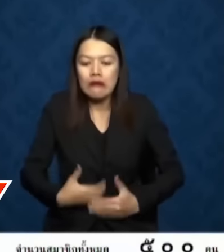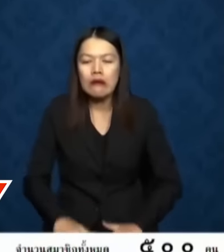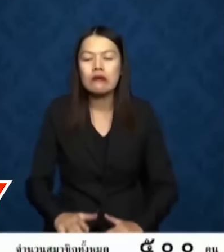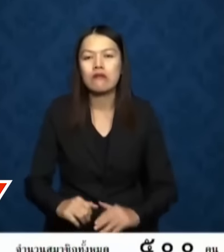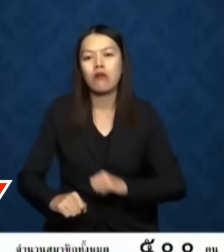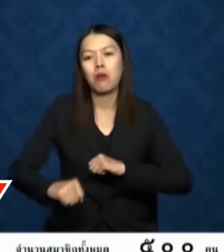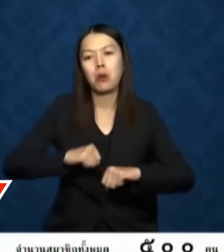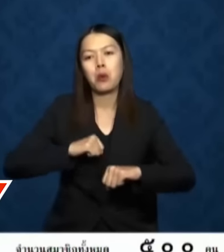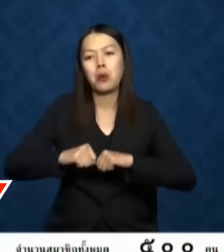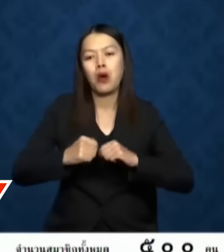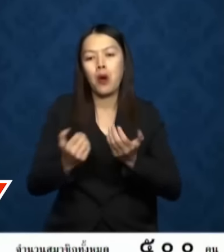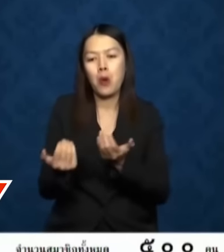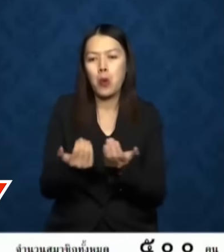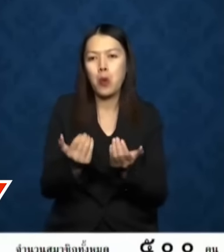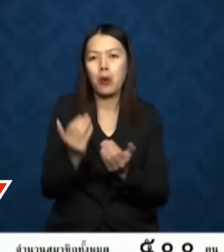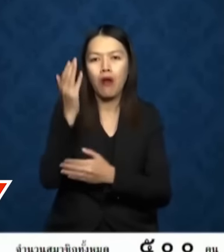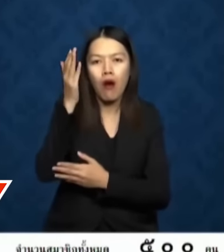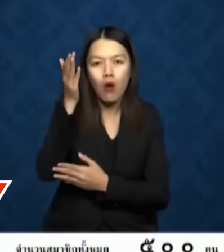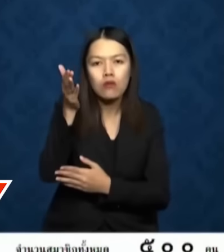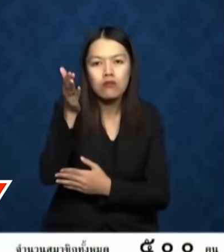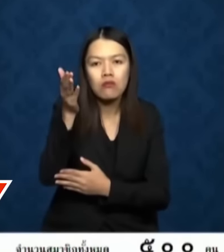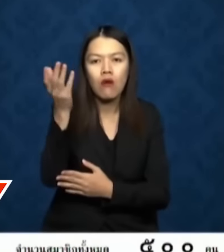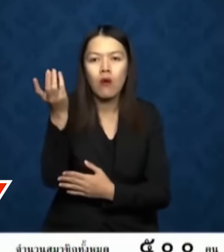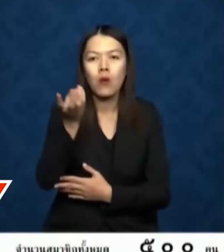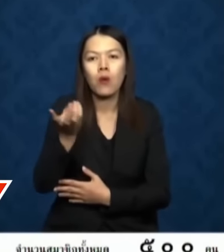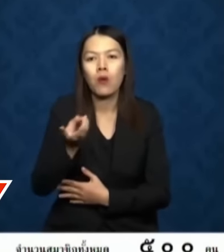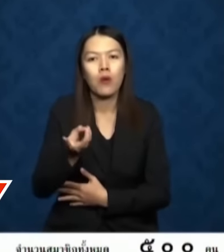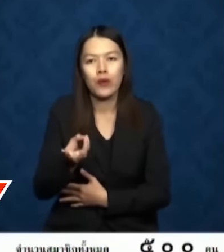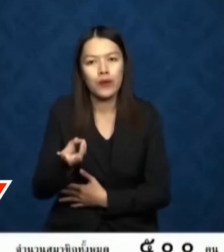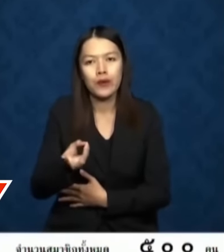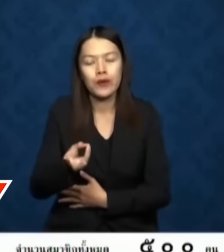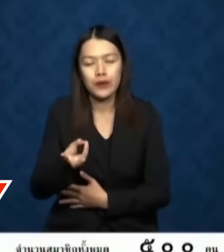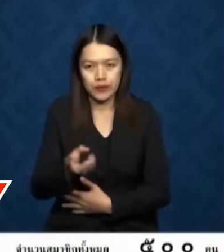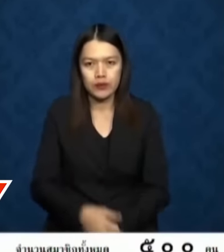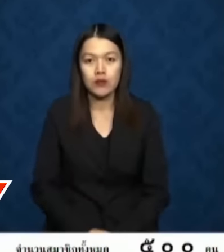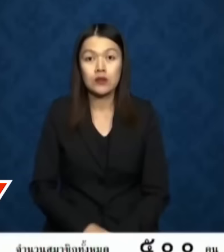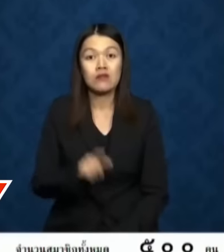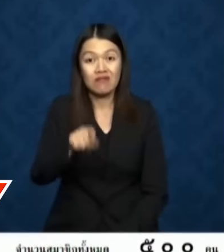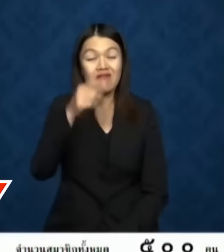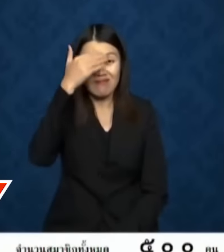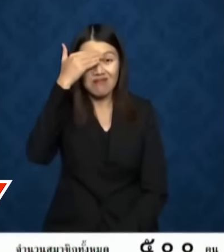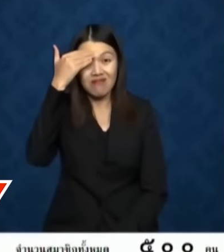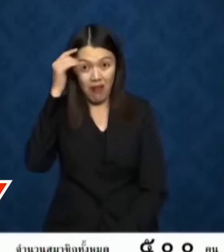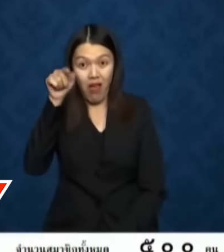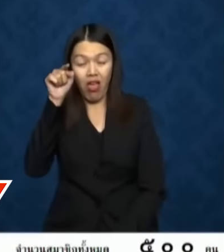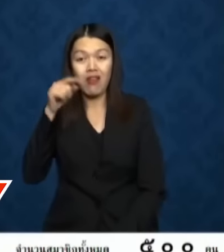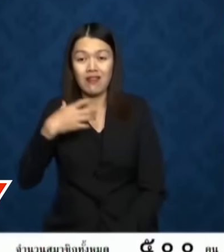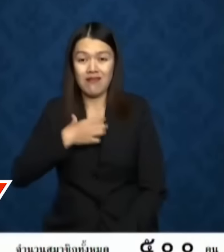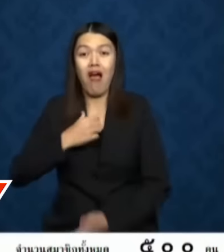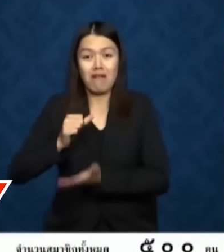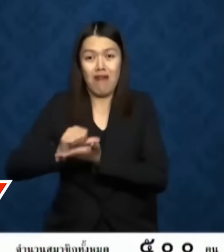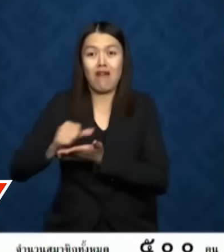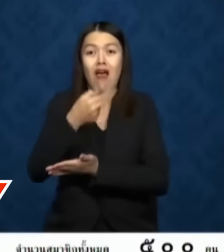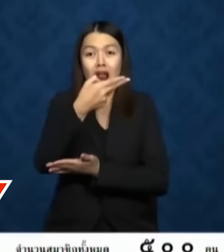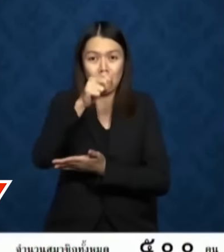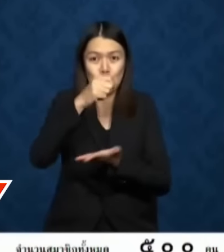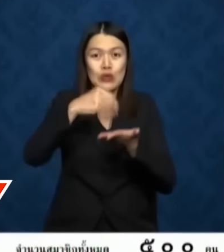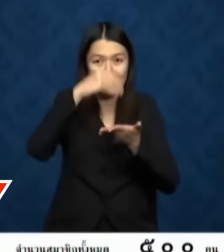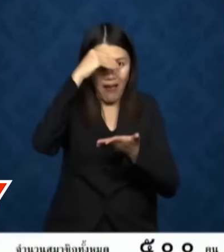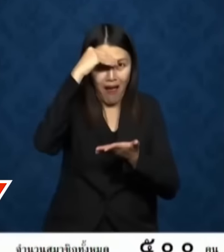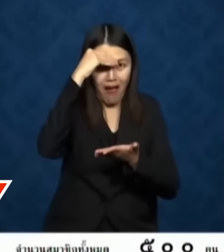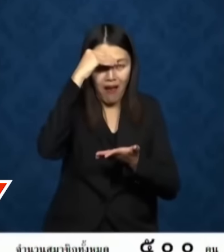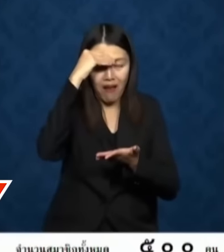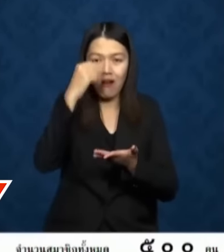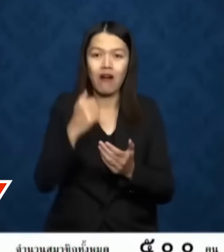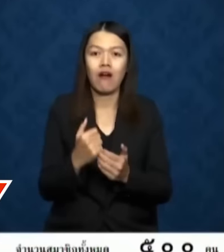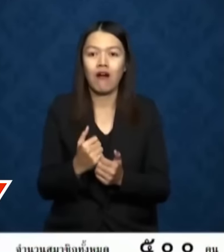ชนของลูกหลานเราในอนาคตน้อยลงมากๆเราลืมไปหรือเปล่าครับเราต้องการแก้ไขหลักสูตรทางการศึกษาแ